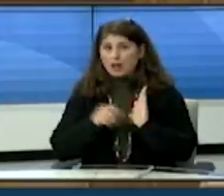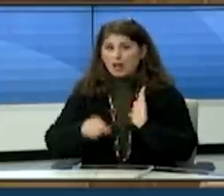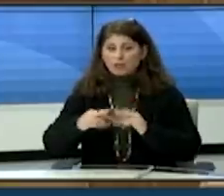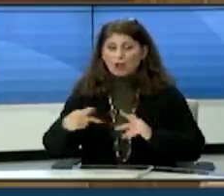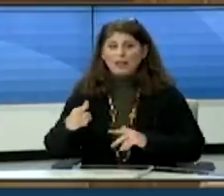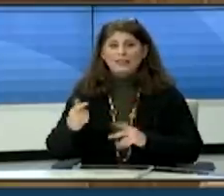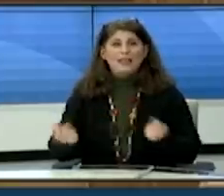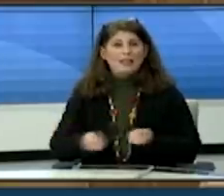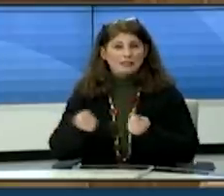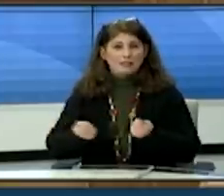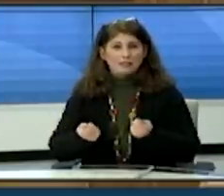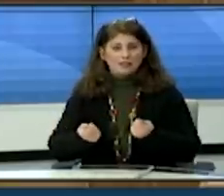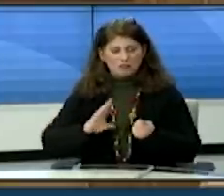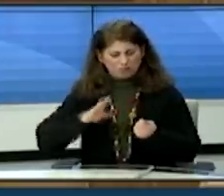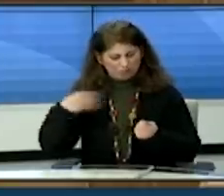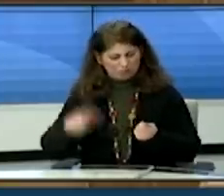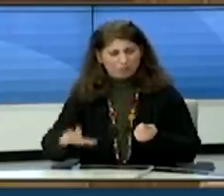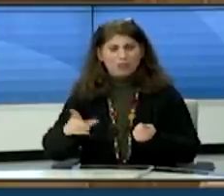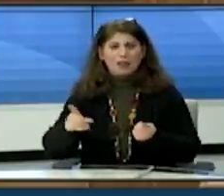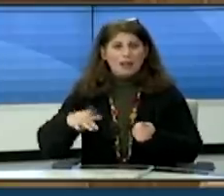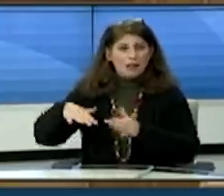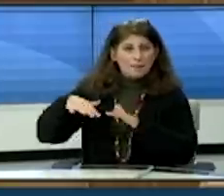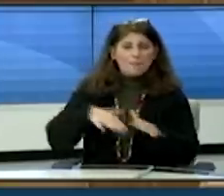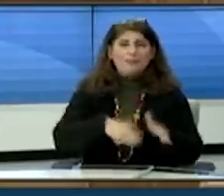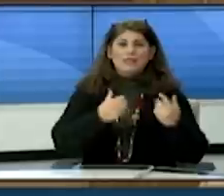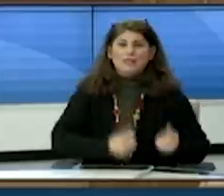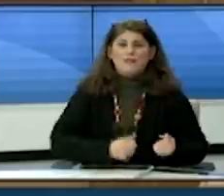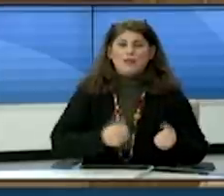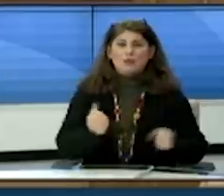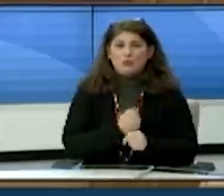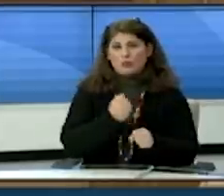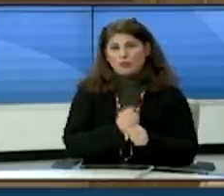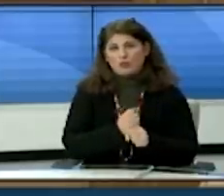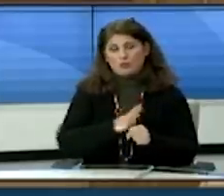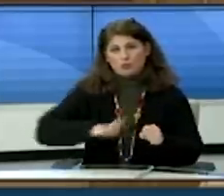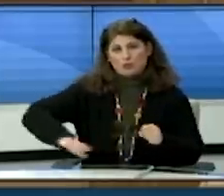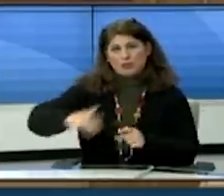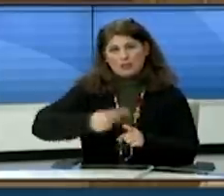του αντεργατικού εκτρώματος, της επίθεσης ενάντια στους εργαζόμενους της χώρας.